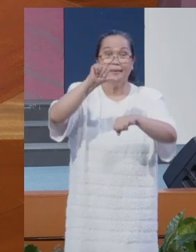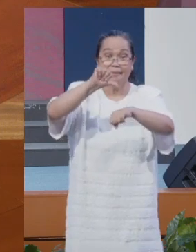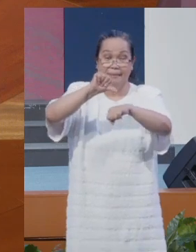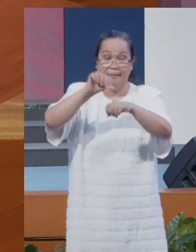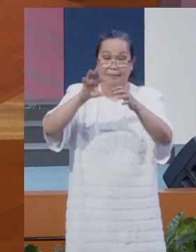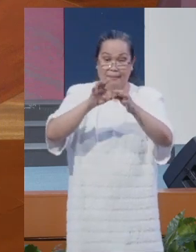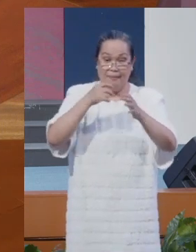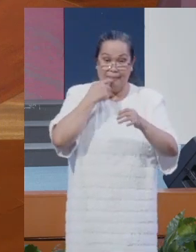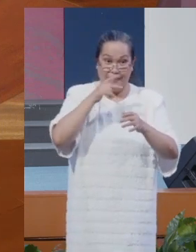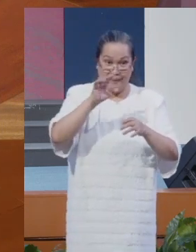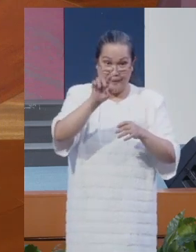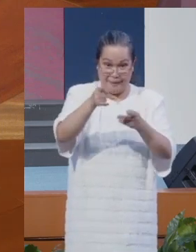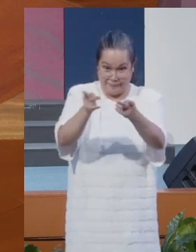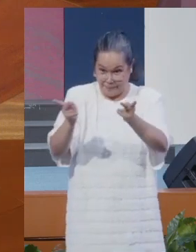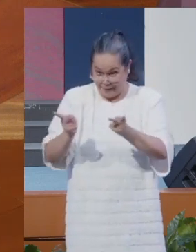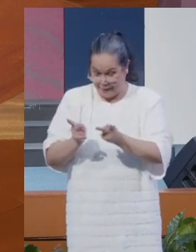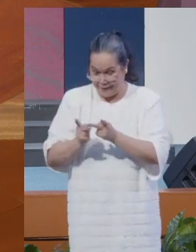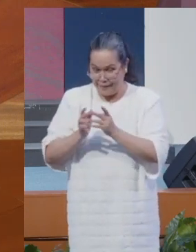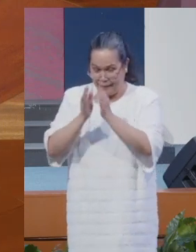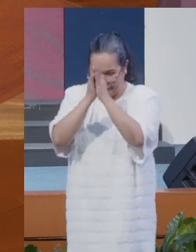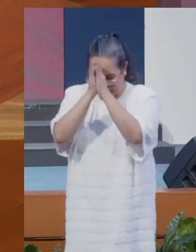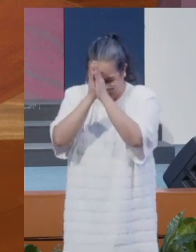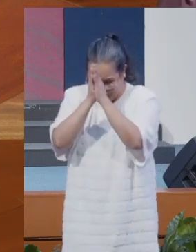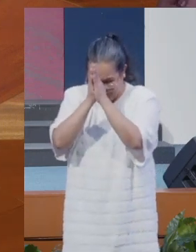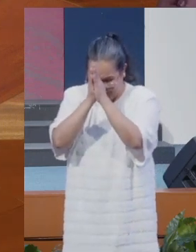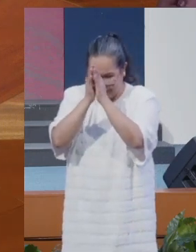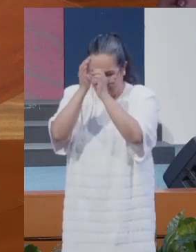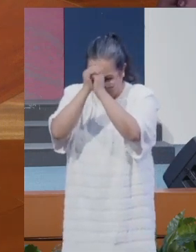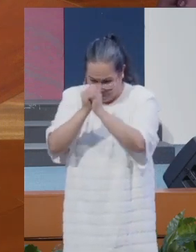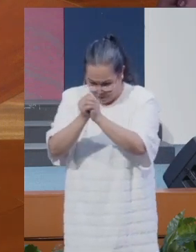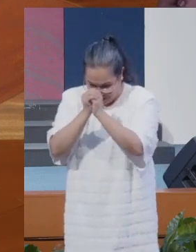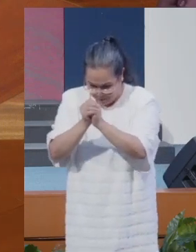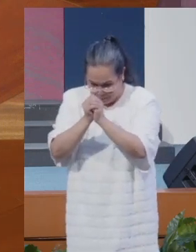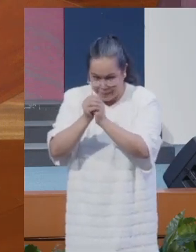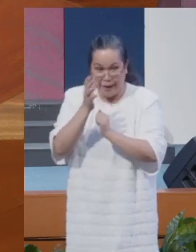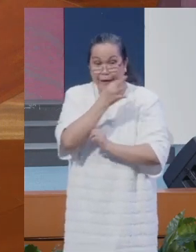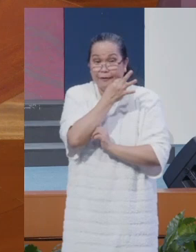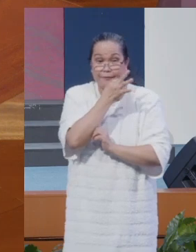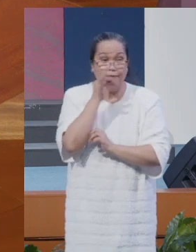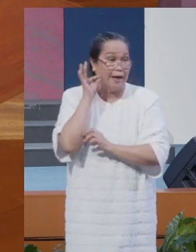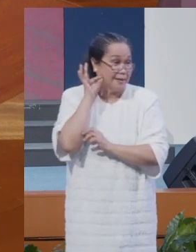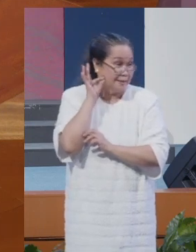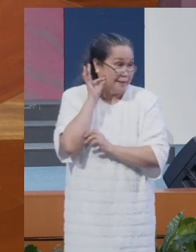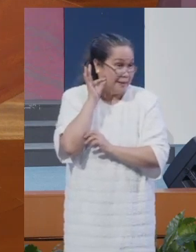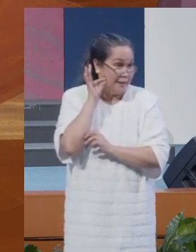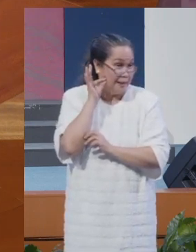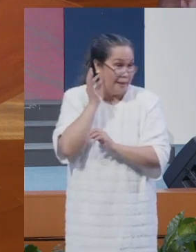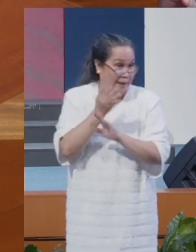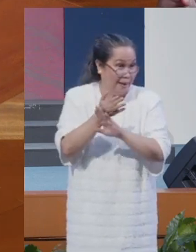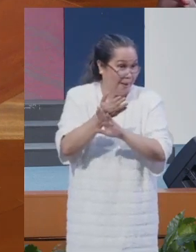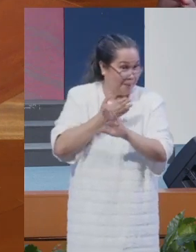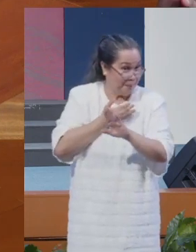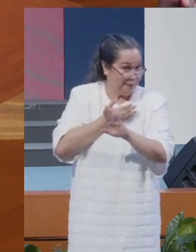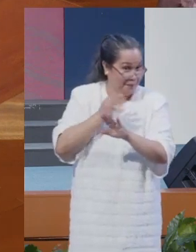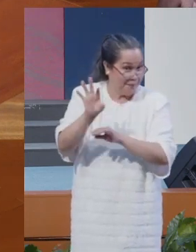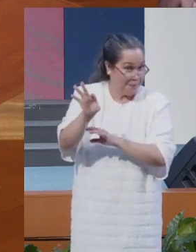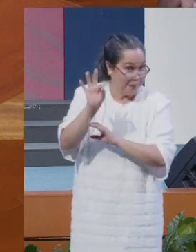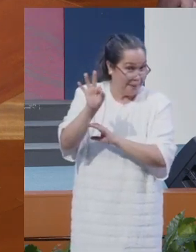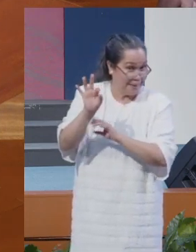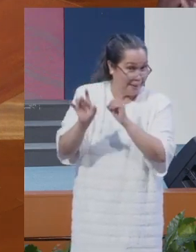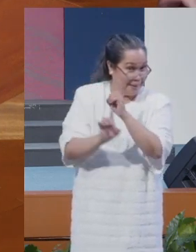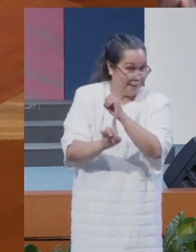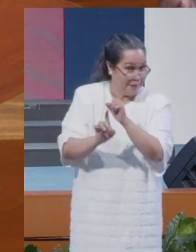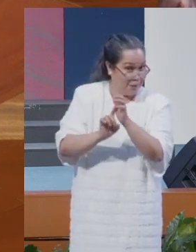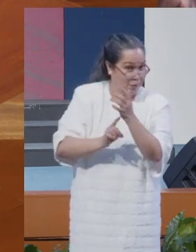They prayed, they worshiped, and they fasted. Sa Acts 14:23, bago pumili ng elders, anong ginawa ng